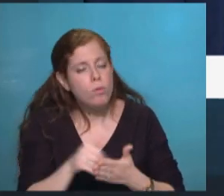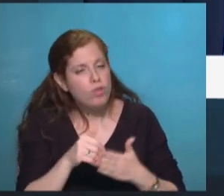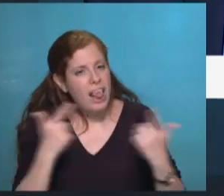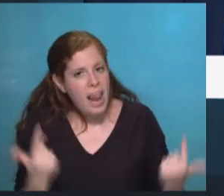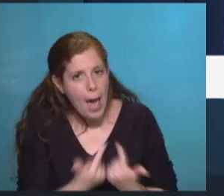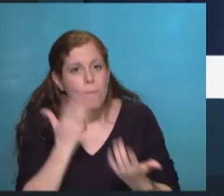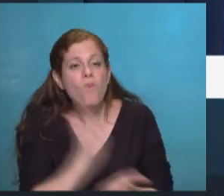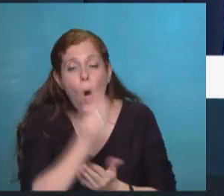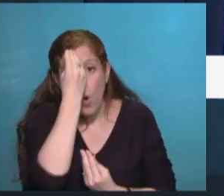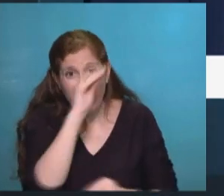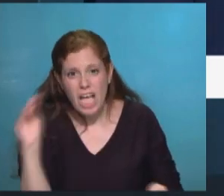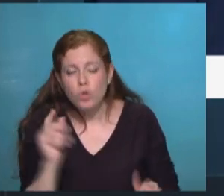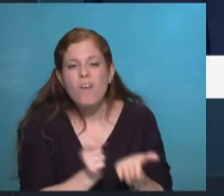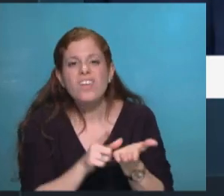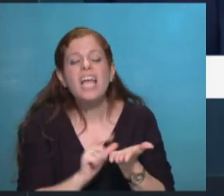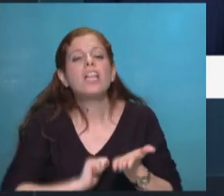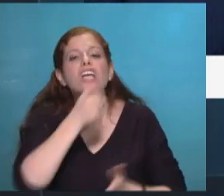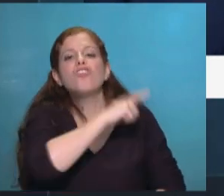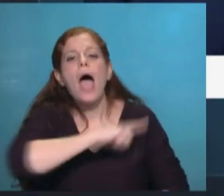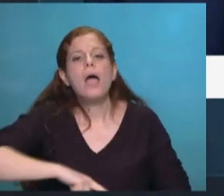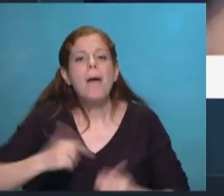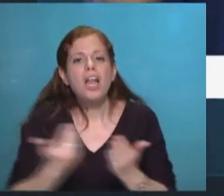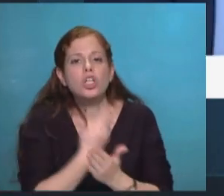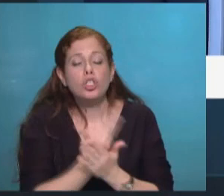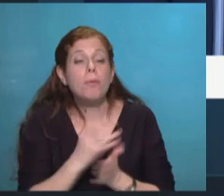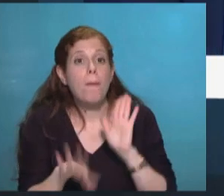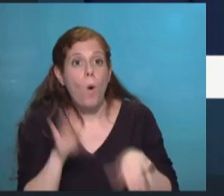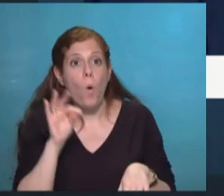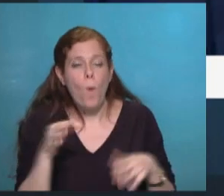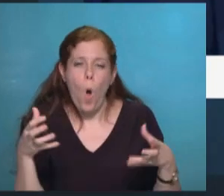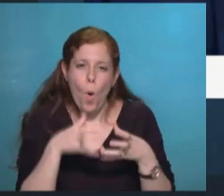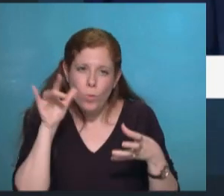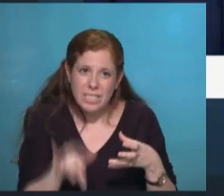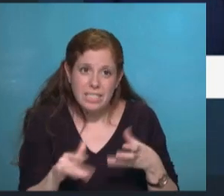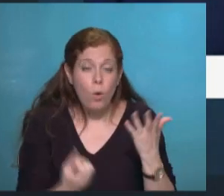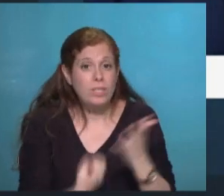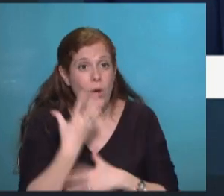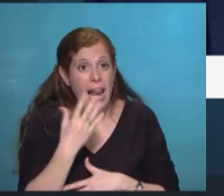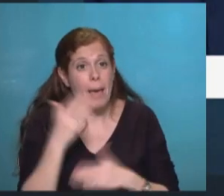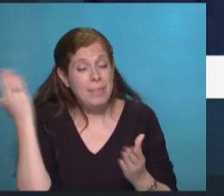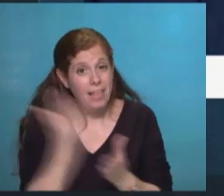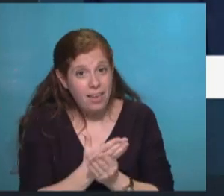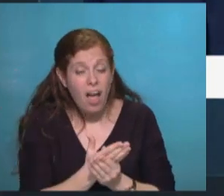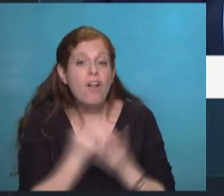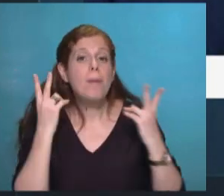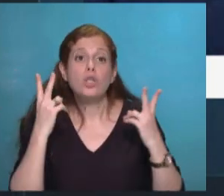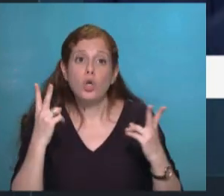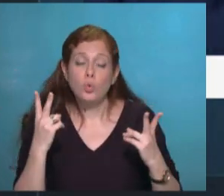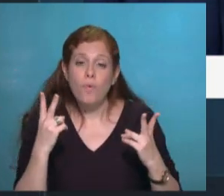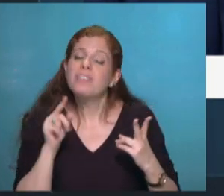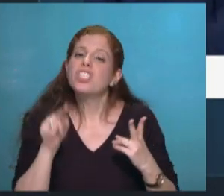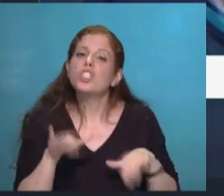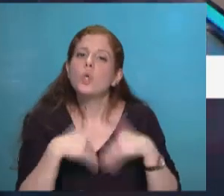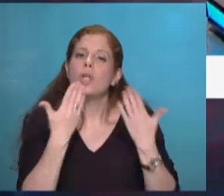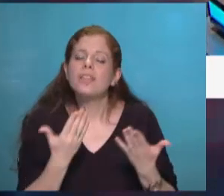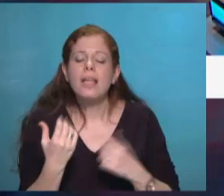הודיע שהוא ינסה לפטר את ראשי הערים החדשים אם יבחרו מהאופוזיציה, הוא יתפור להם תיק, אבל מה שחשוב זה המגמה, מה שחשוב זה שזה נותן